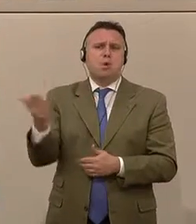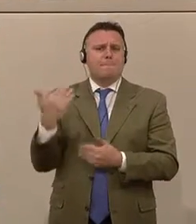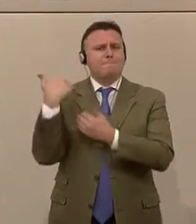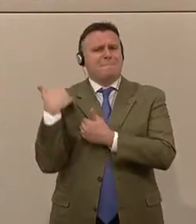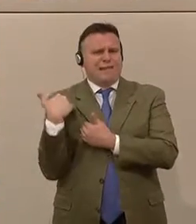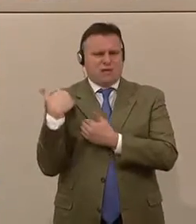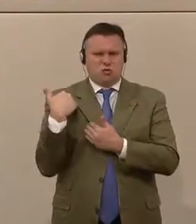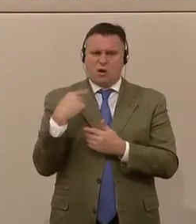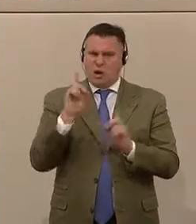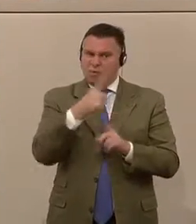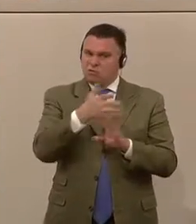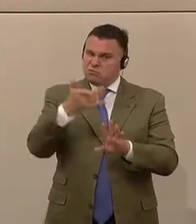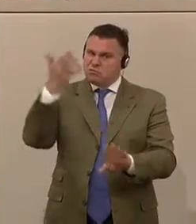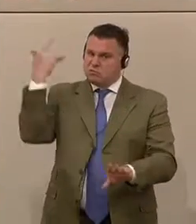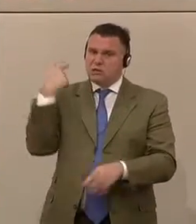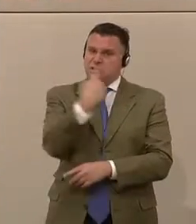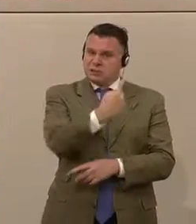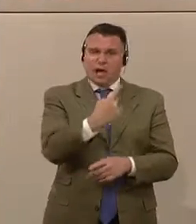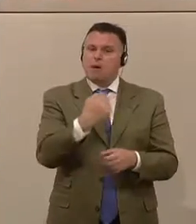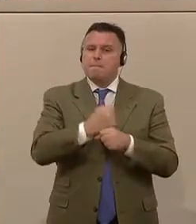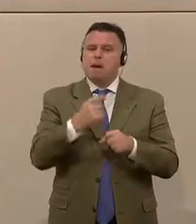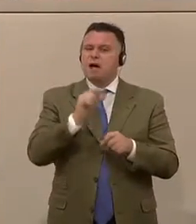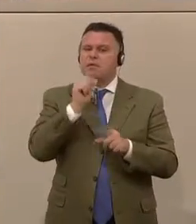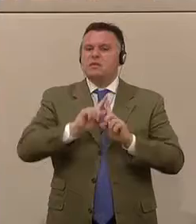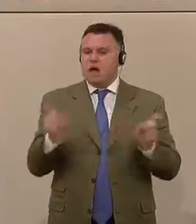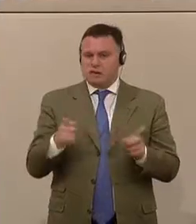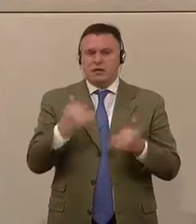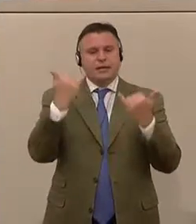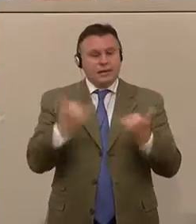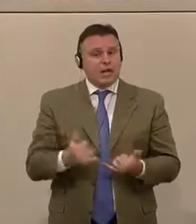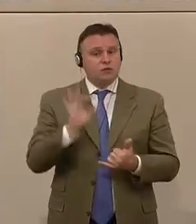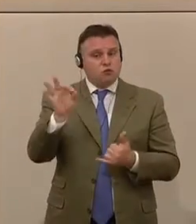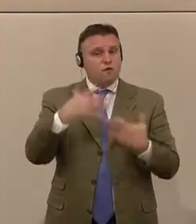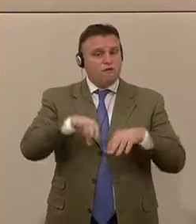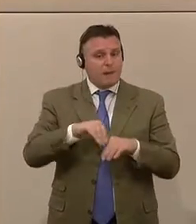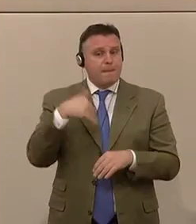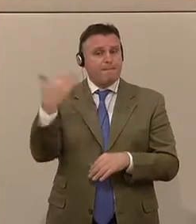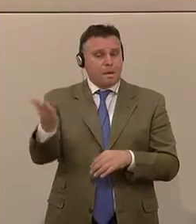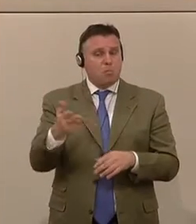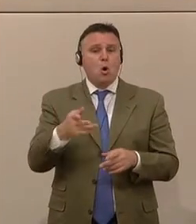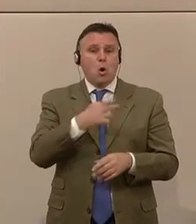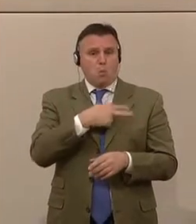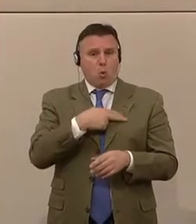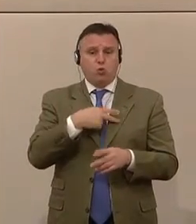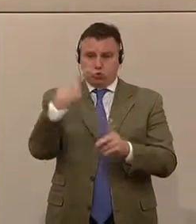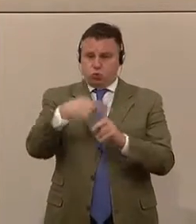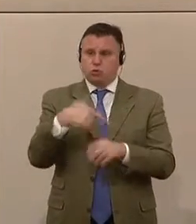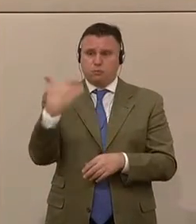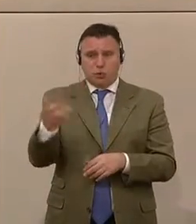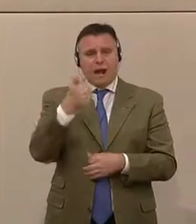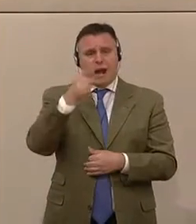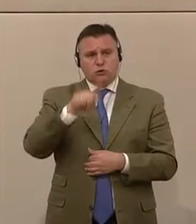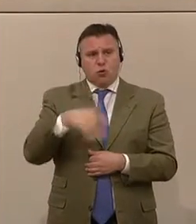Sie haben die letzten Jahre nichts anderes getan. Es gibt jetzt mehr Geld für die Familien, Familienbonus Plus,